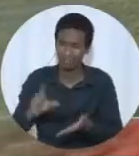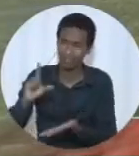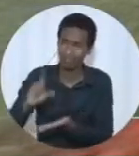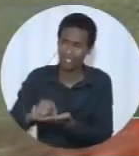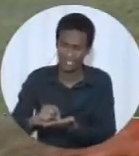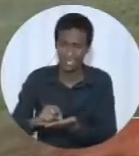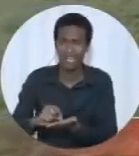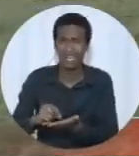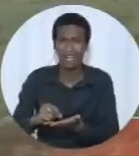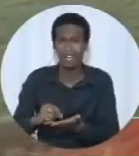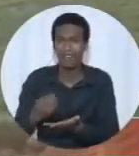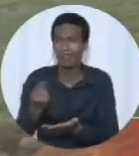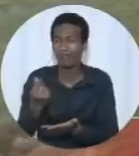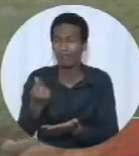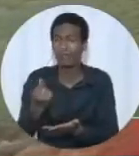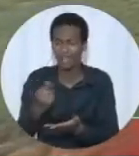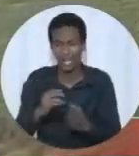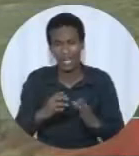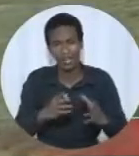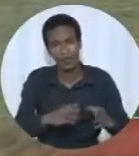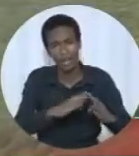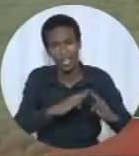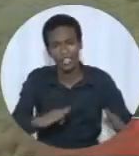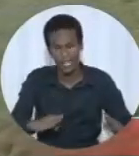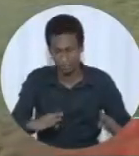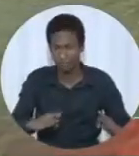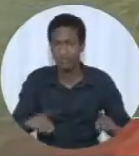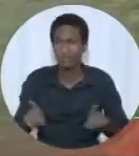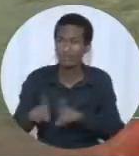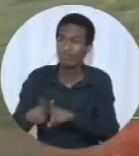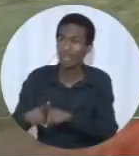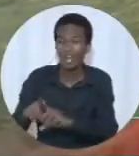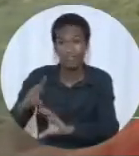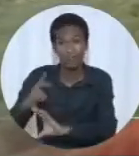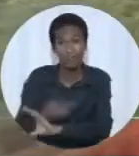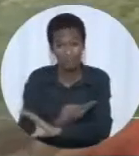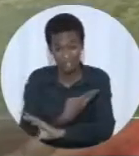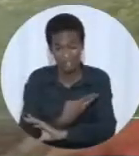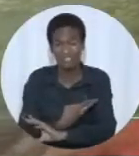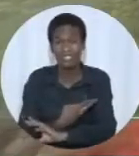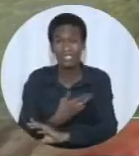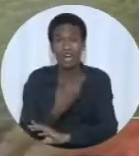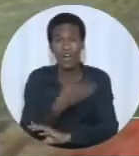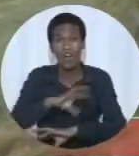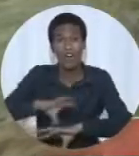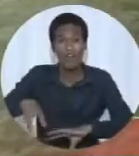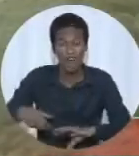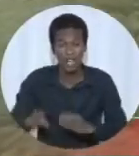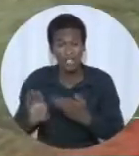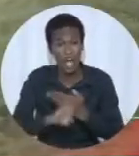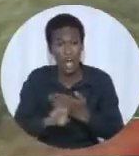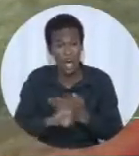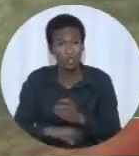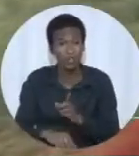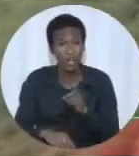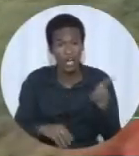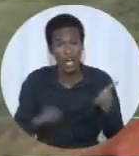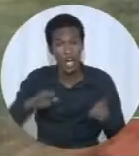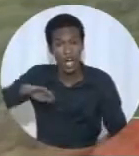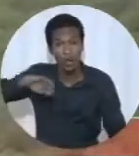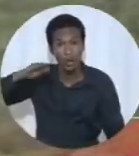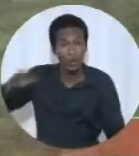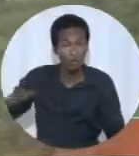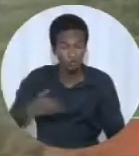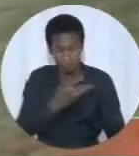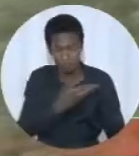isan'ny tokantrano nateraky ny krizy ara-pahasalamana COVID-19 ny faritra rovana Montagne des Français sy ny